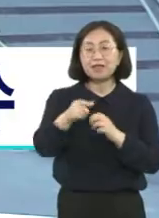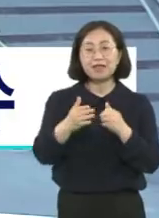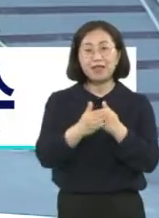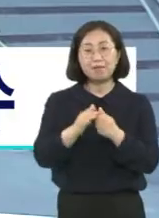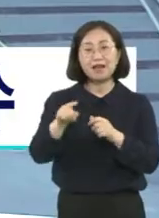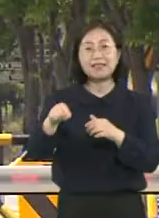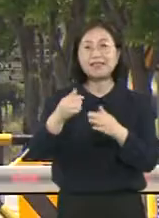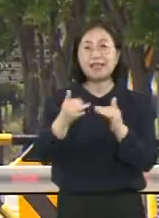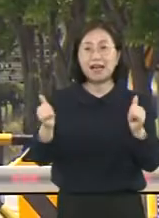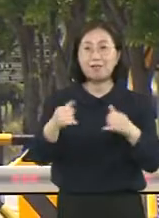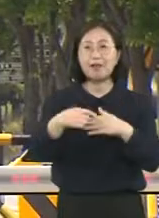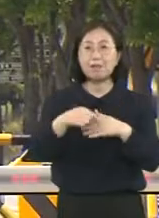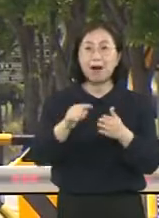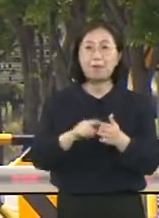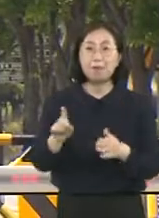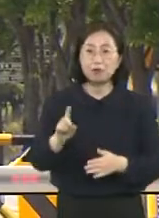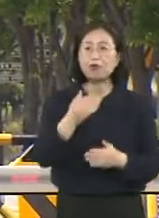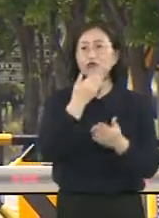기자입니다.